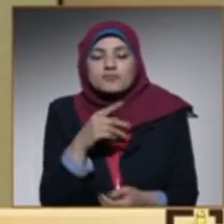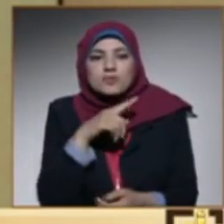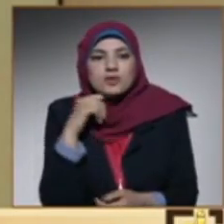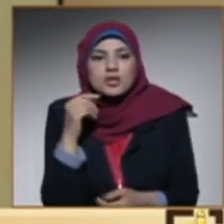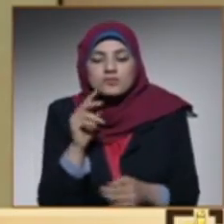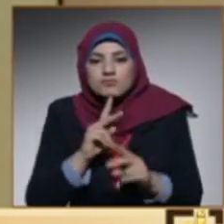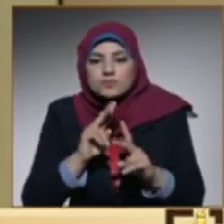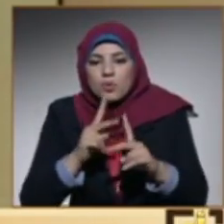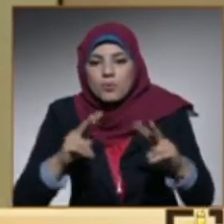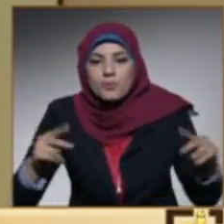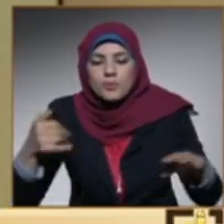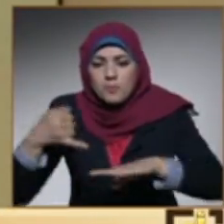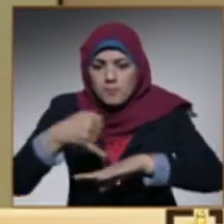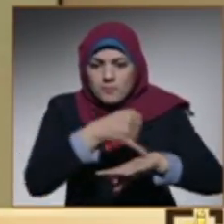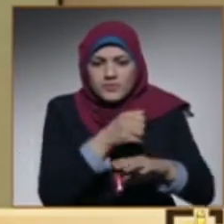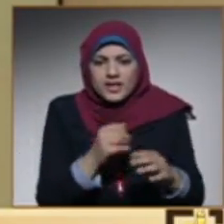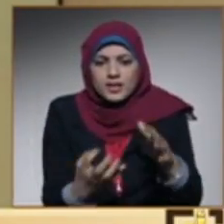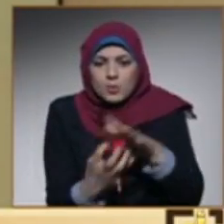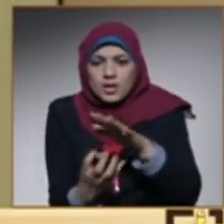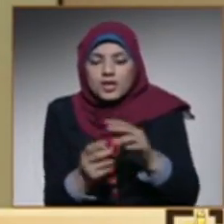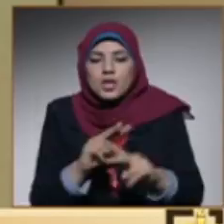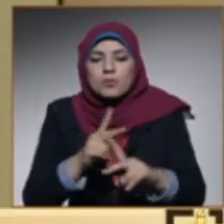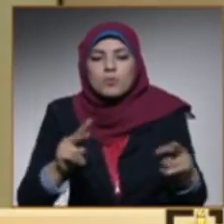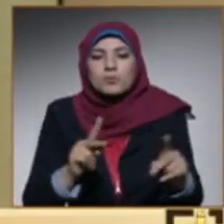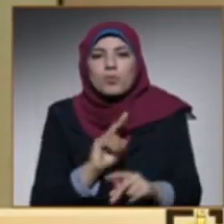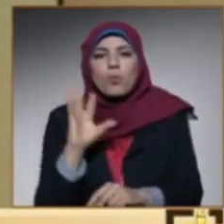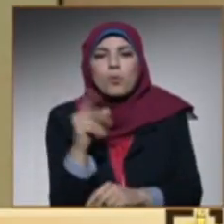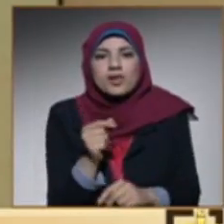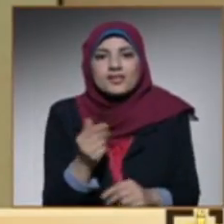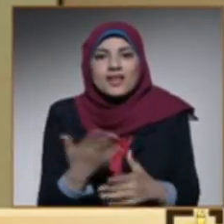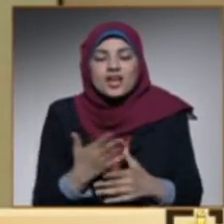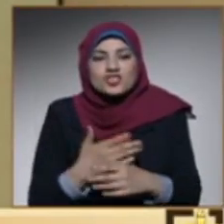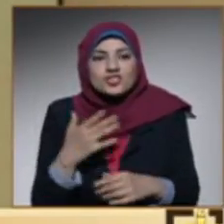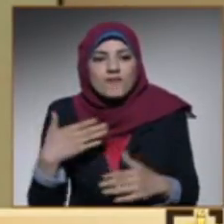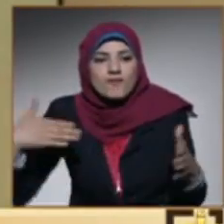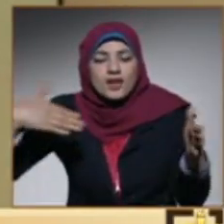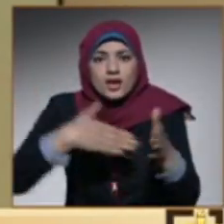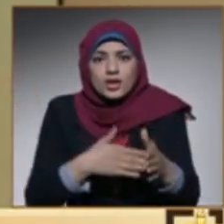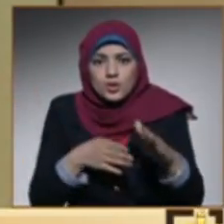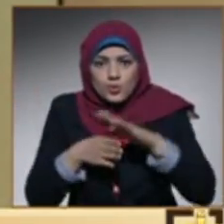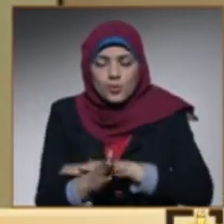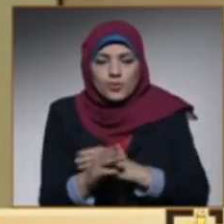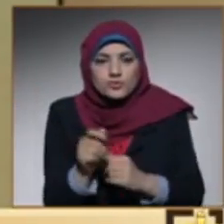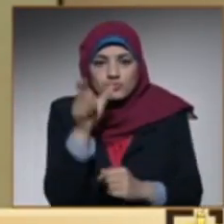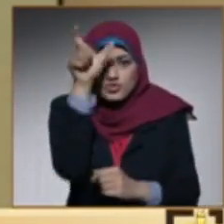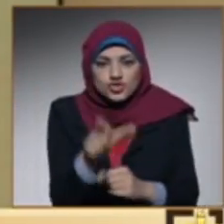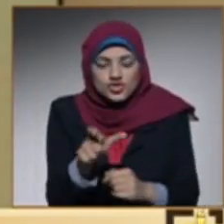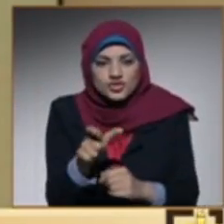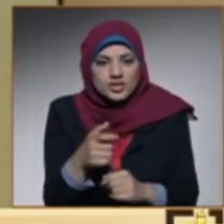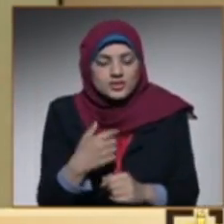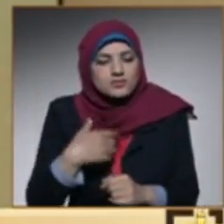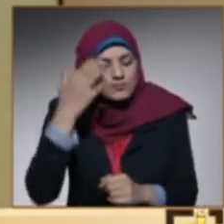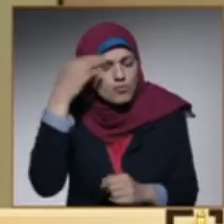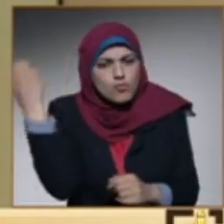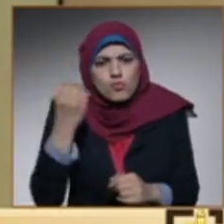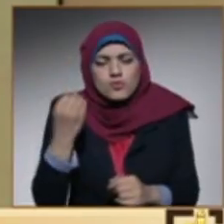جدا دي، واللي اكيد بيعانوا فيها اضعاف البني ادم الطبيعي ما بيعاني، علشان في الاخر يخرج بني ادم ليه وضعه وشانه في المجتمع